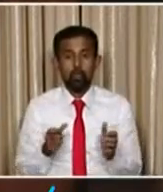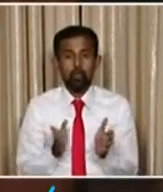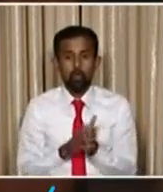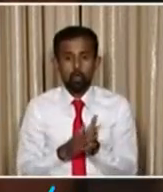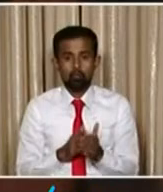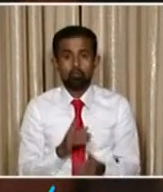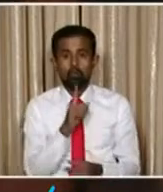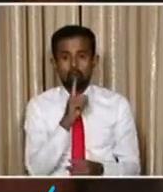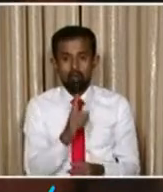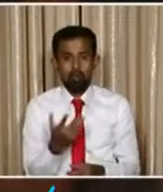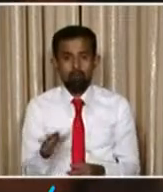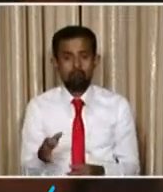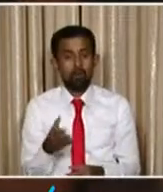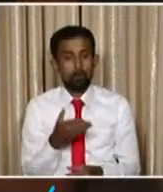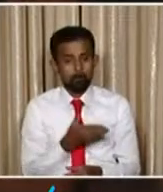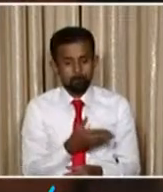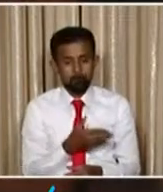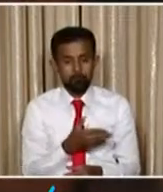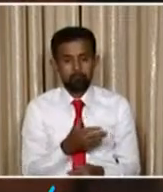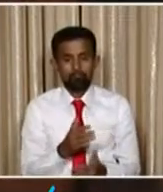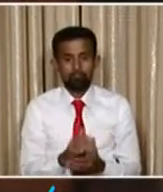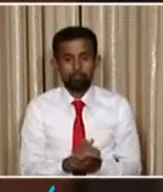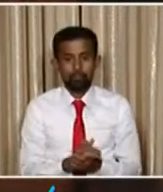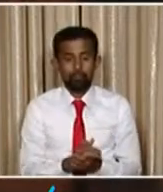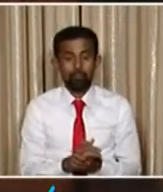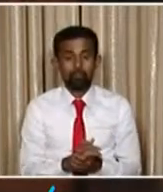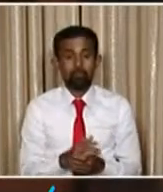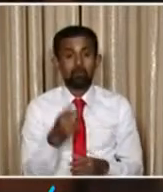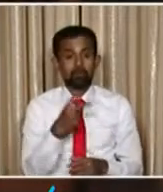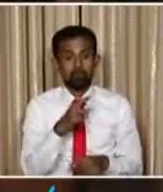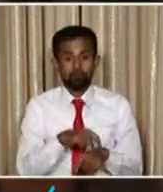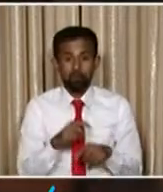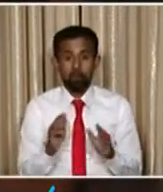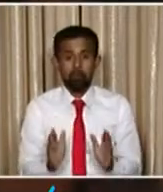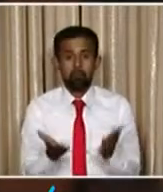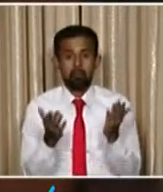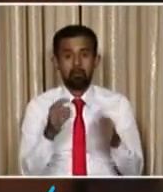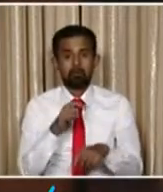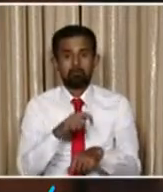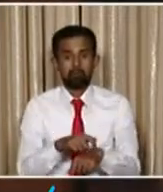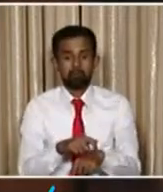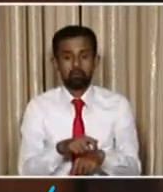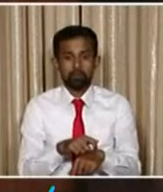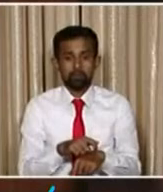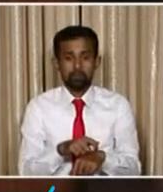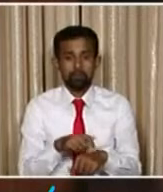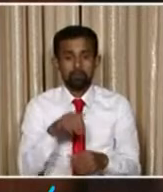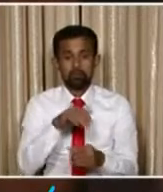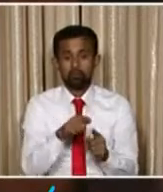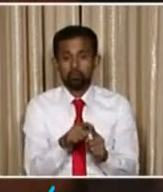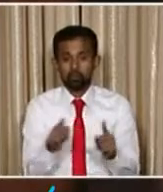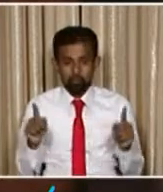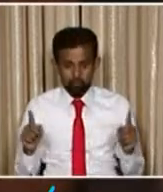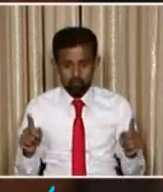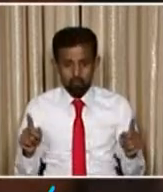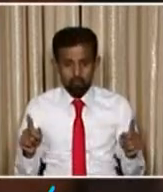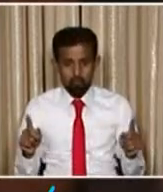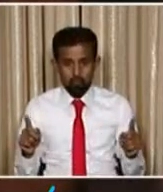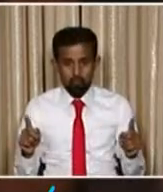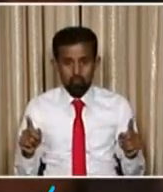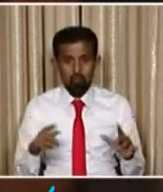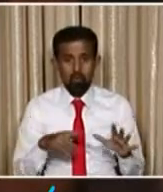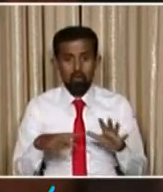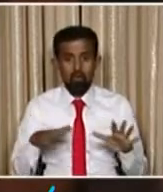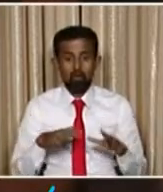இந்த விவசாயம் பெரும்போகம் ஆரம்பிக்கும் பொழுது கால்நடைகளை நீங்கள் மயிலத்தமடு மாதவன் என்ற அந்த மேச்சத்தரைக்கு கொண்டு போக வேண்டும்